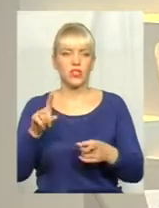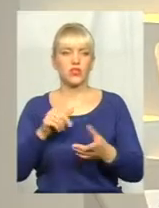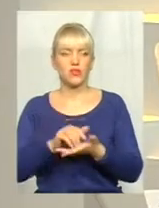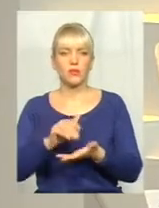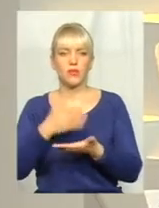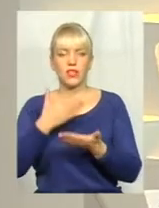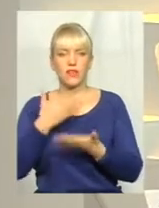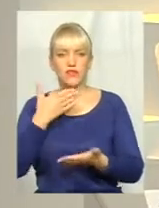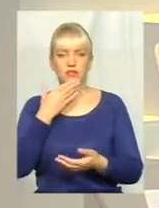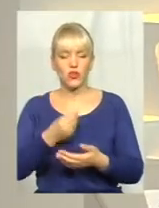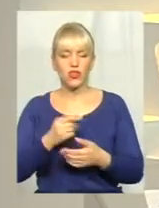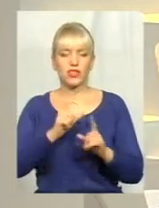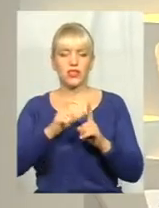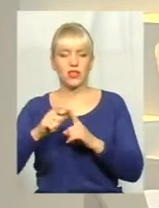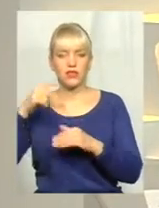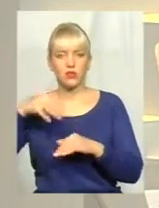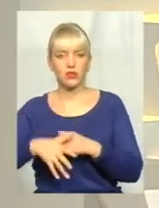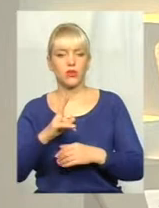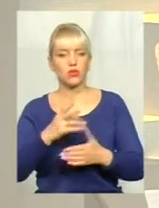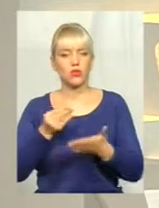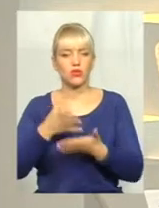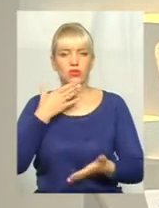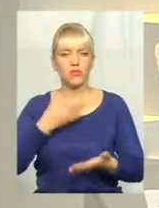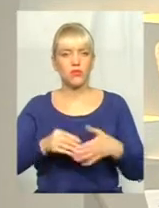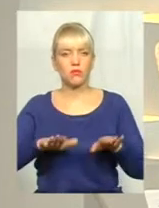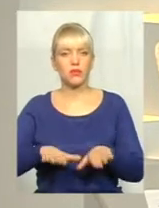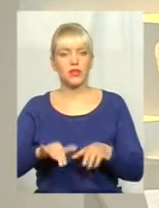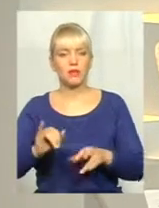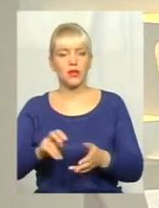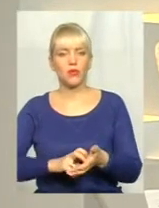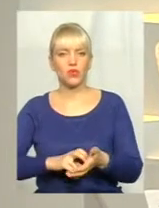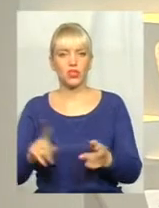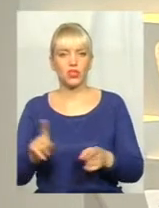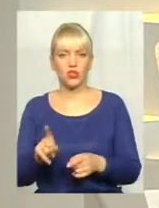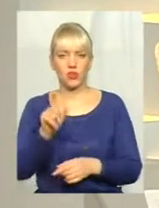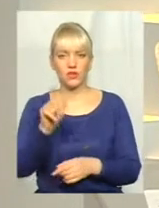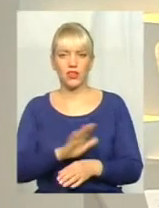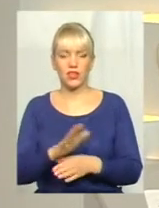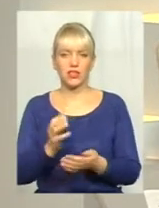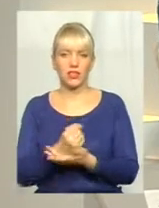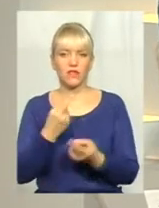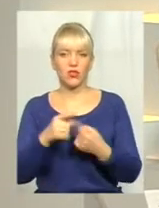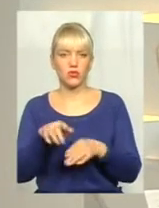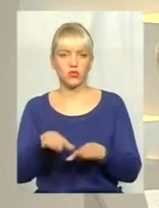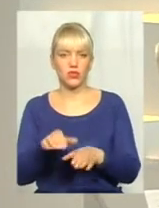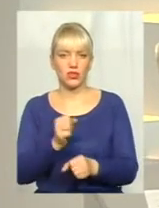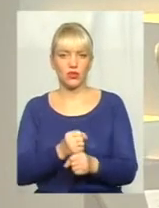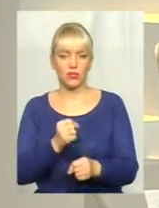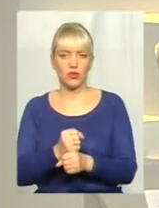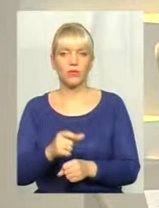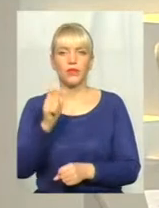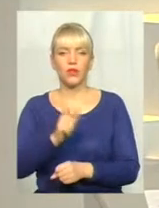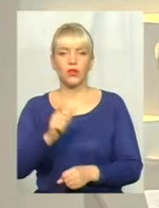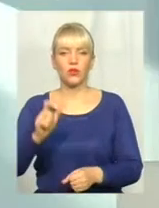від своїх слів. Зрозуміло, хтось дорожить своїм місцем і боїться, що він не знайде в іншому місці роботу. Люди